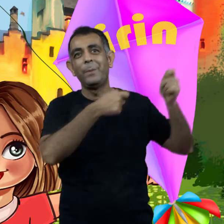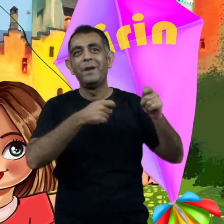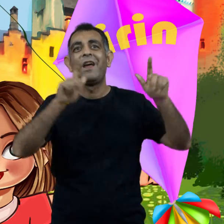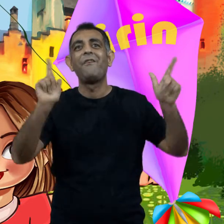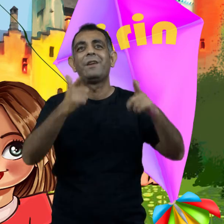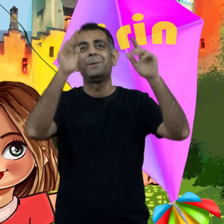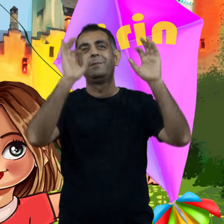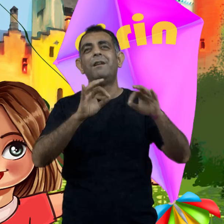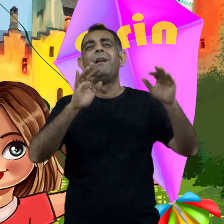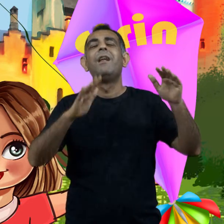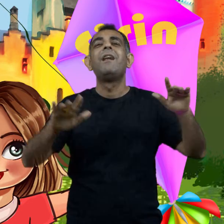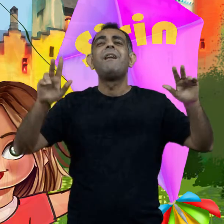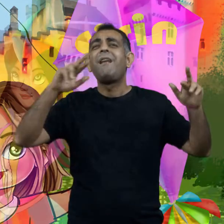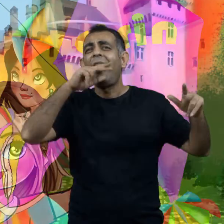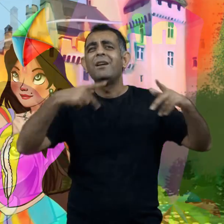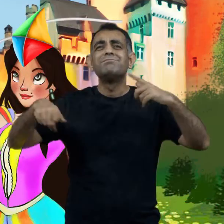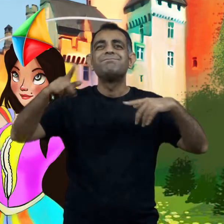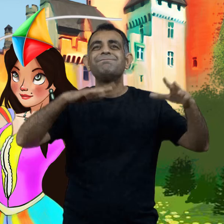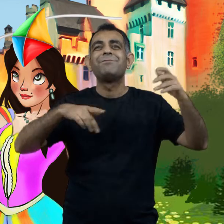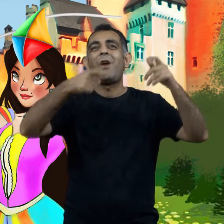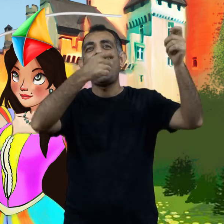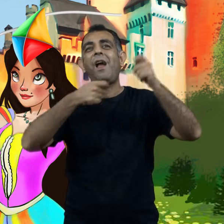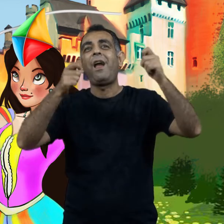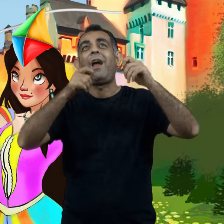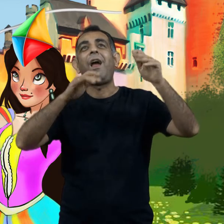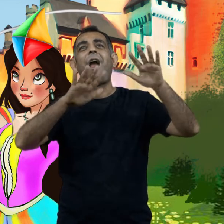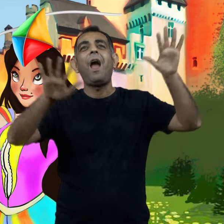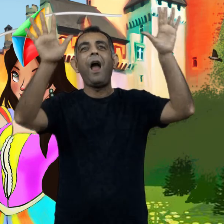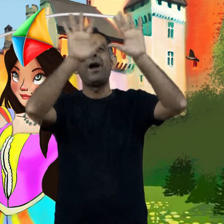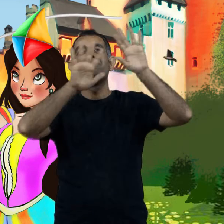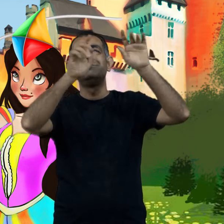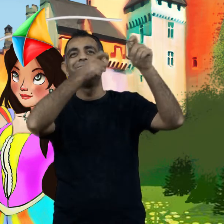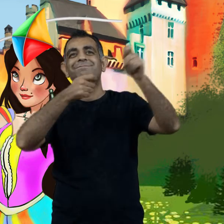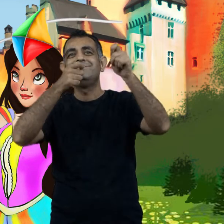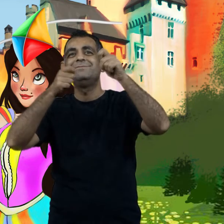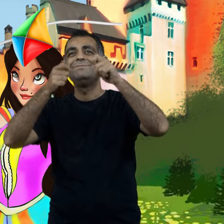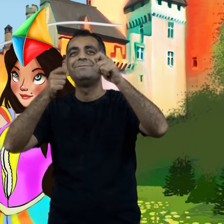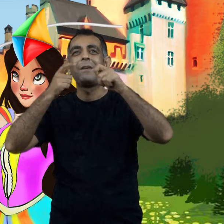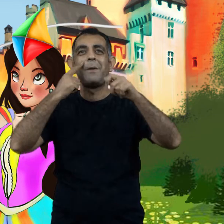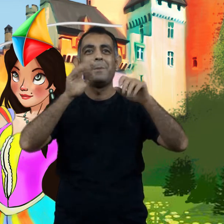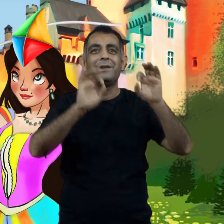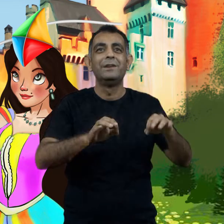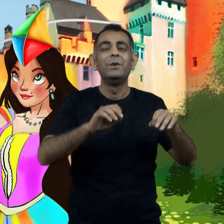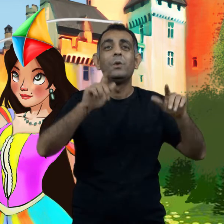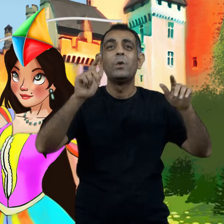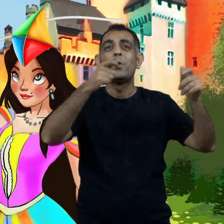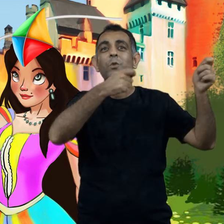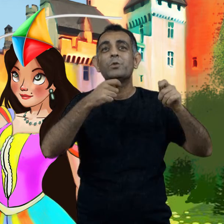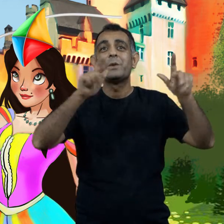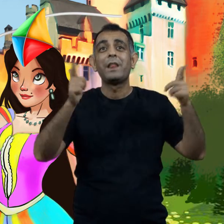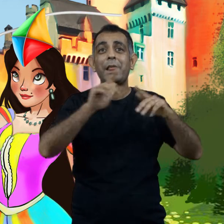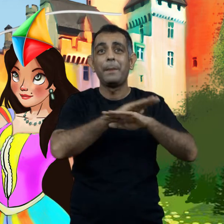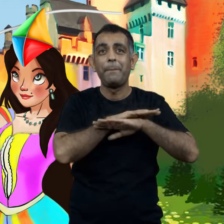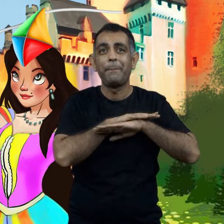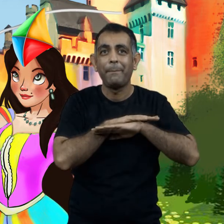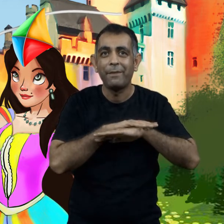şenlik başladı. Rengarenk, cıvıl cıvıl uçurtmalar gökyüzünü süslüyordu. Uçurtma